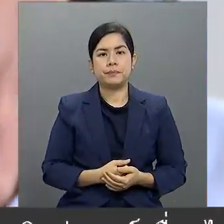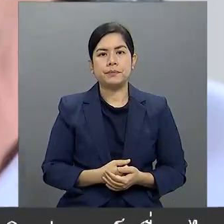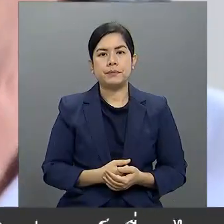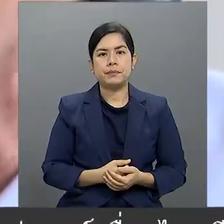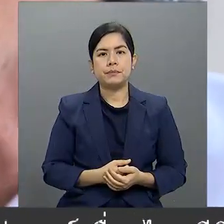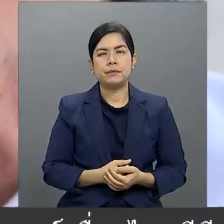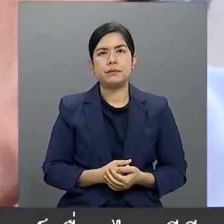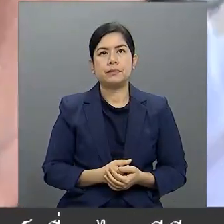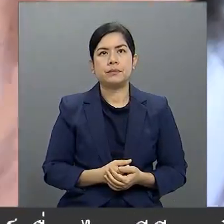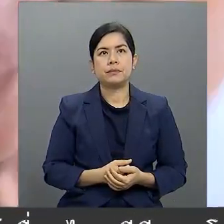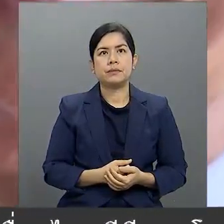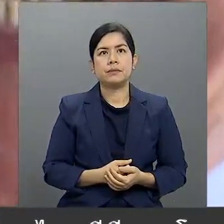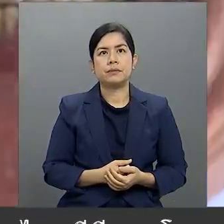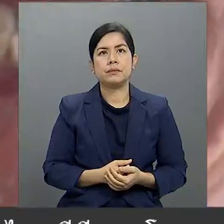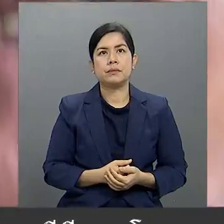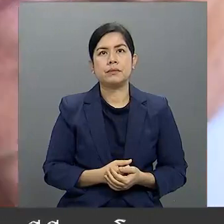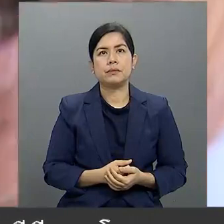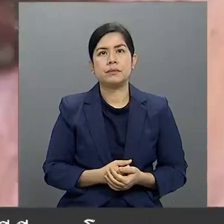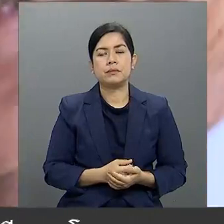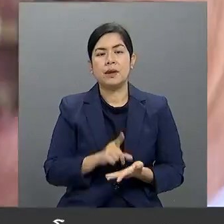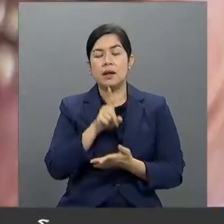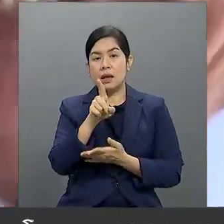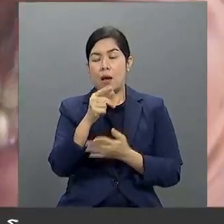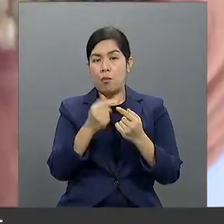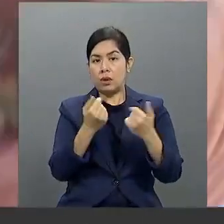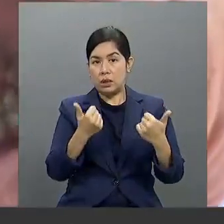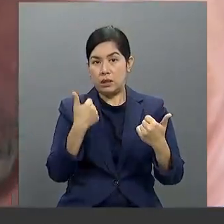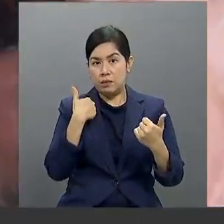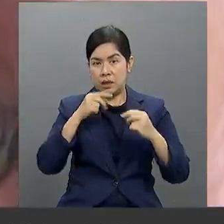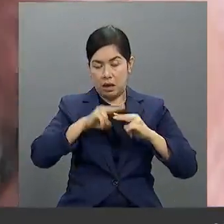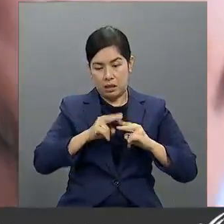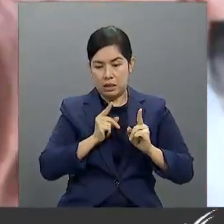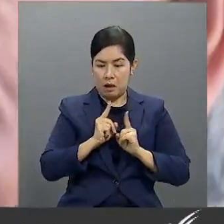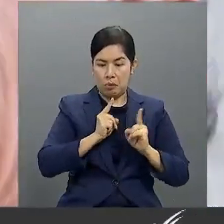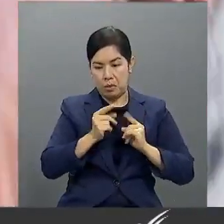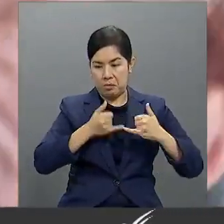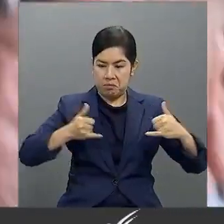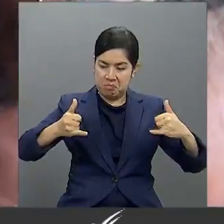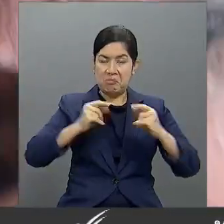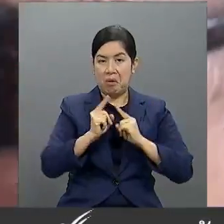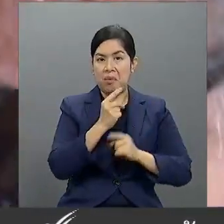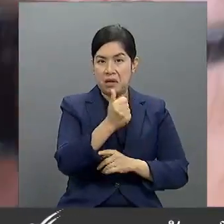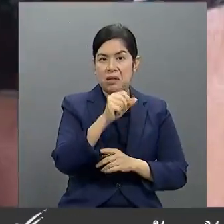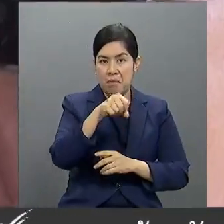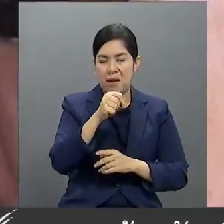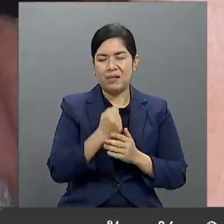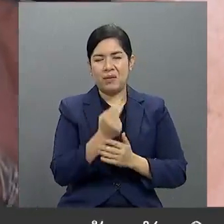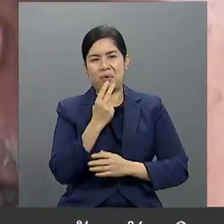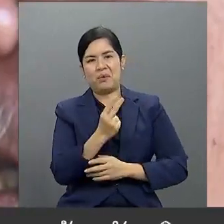อย่างนี้คุยกันคล่องไหมอุ้ยคล่องสัมปทานหมื่นล้านอย่างนี้